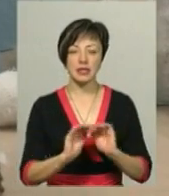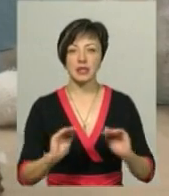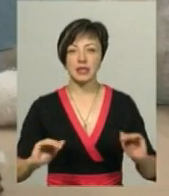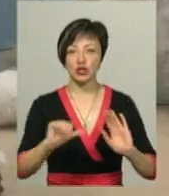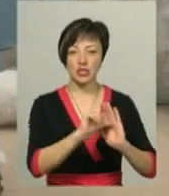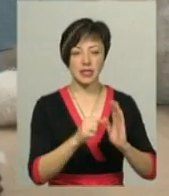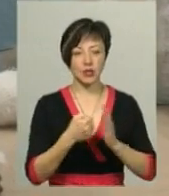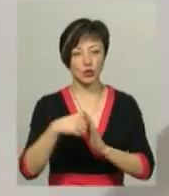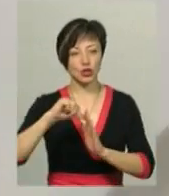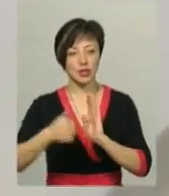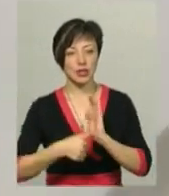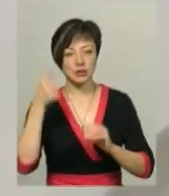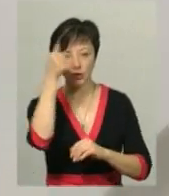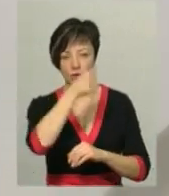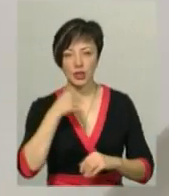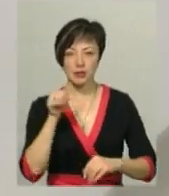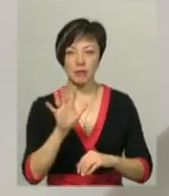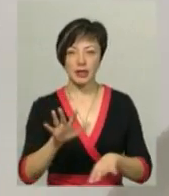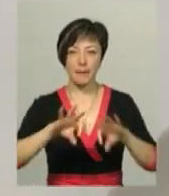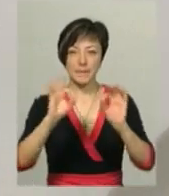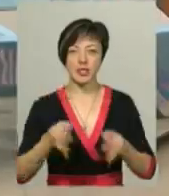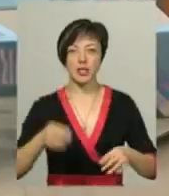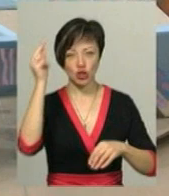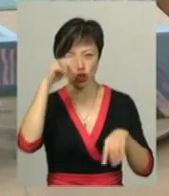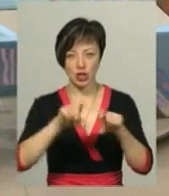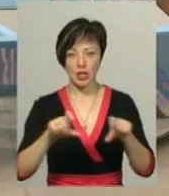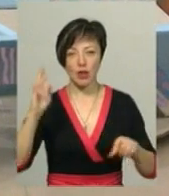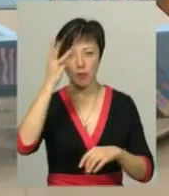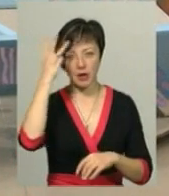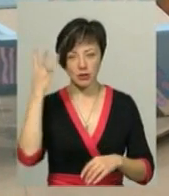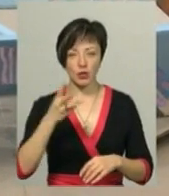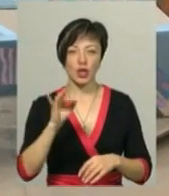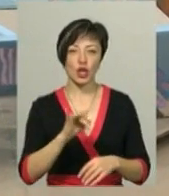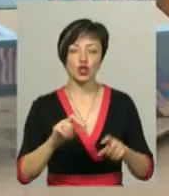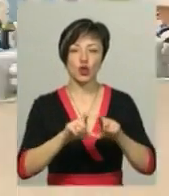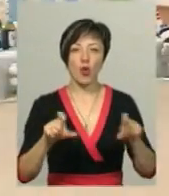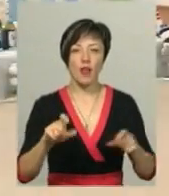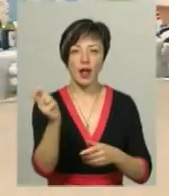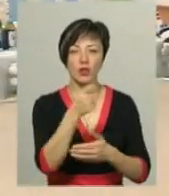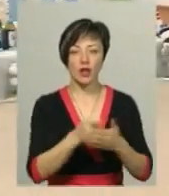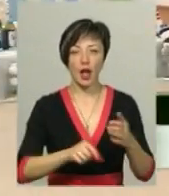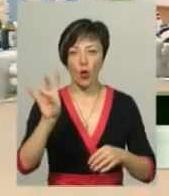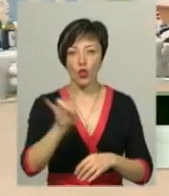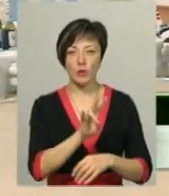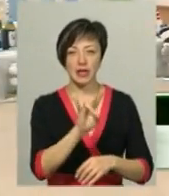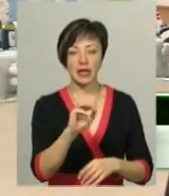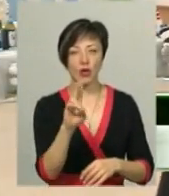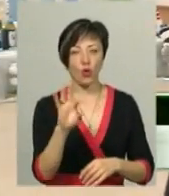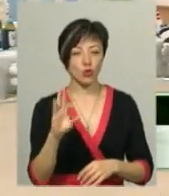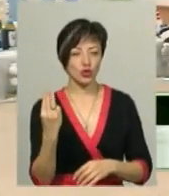вихованці від 6 до 16 років з 5 мистецьких шкіл обласного центру та школи іконопису «Нікош». Техніки